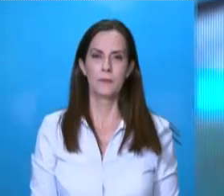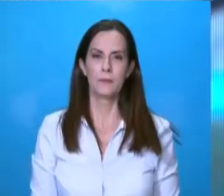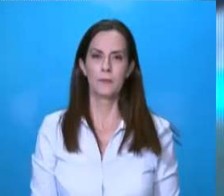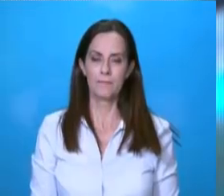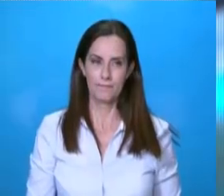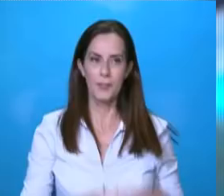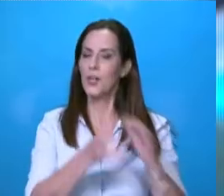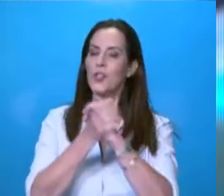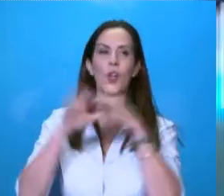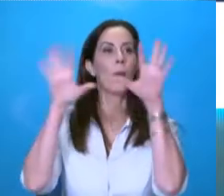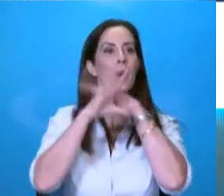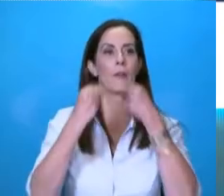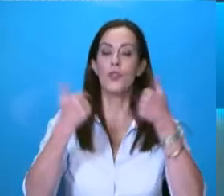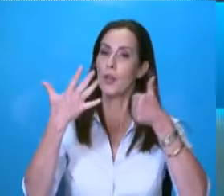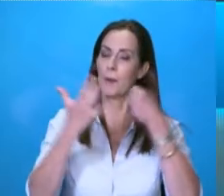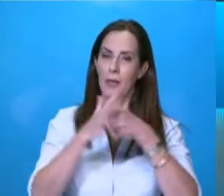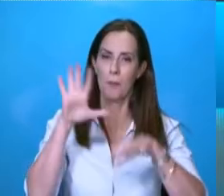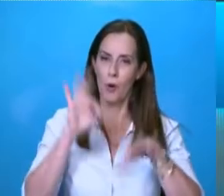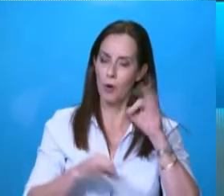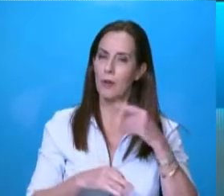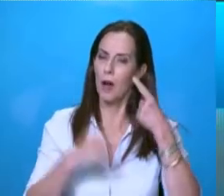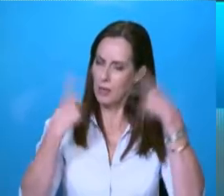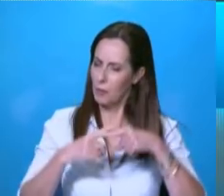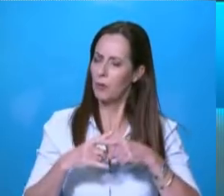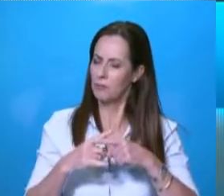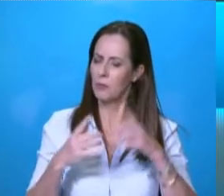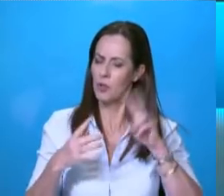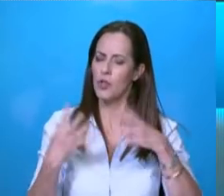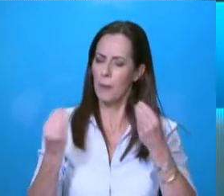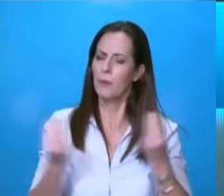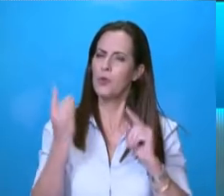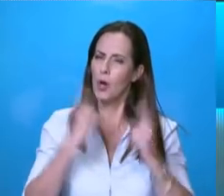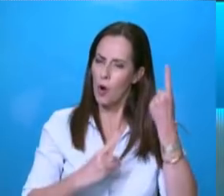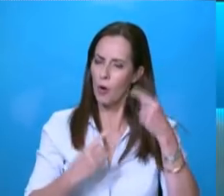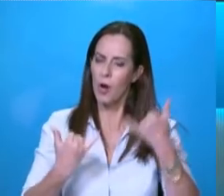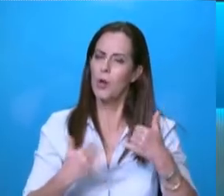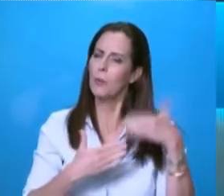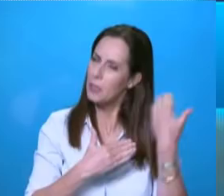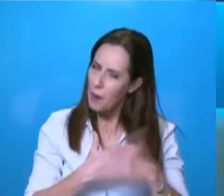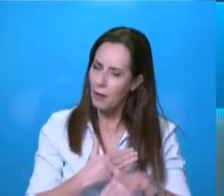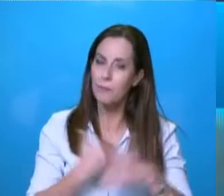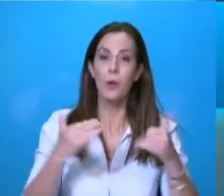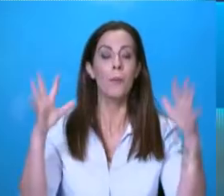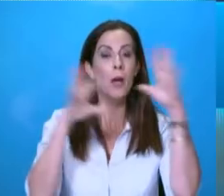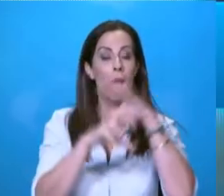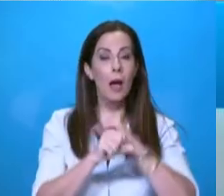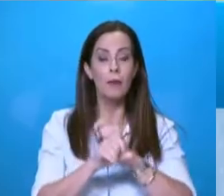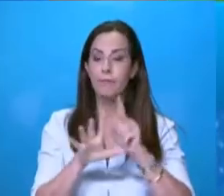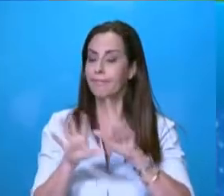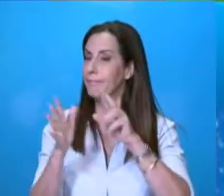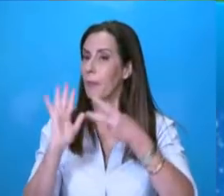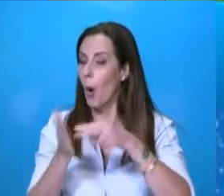שלום לכם, ערב טוב. שישה ימים לבחירות, אחת היממות העמוסות ביותר באירועים מגיעה לסיומה. הערב אנחנו מדלגים בין